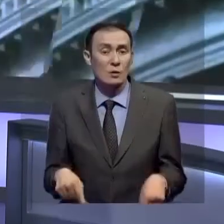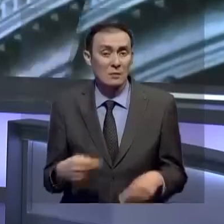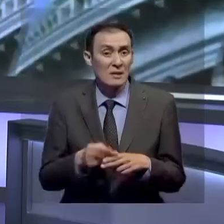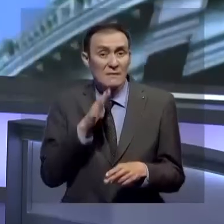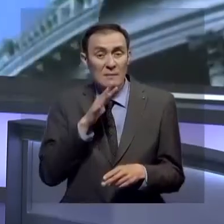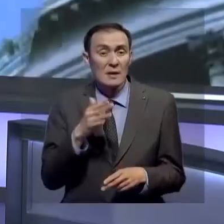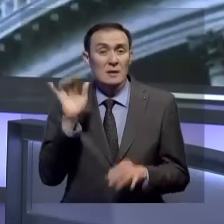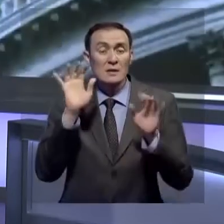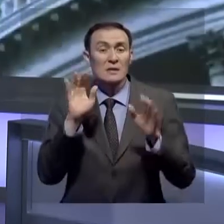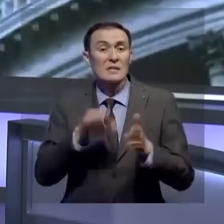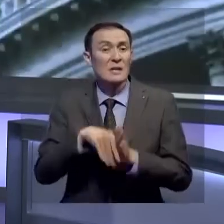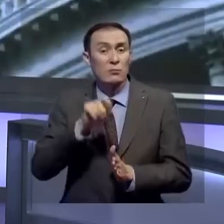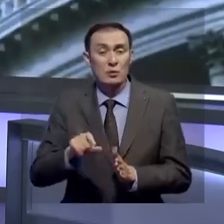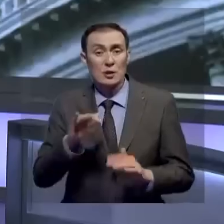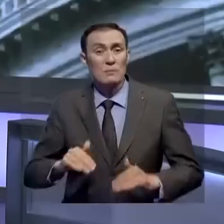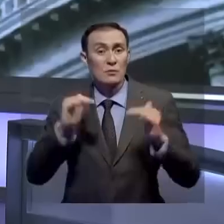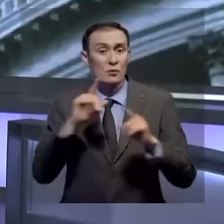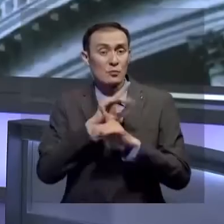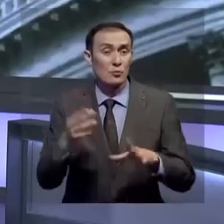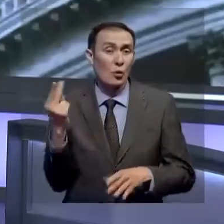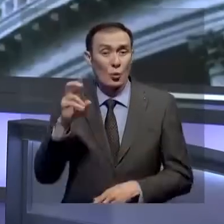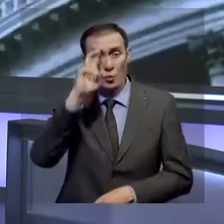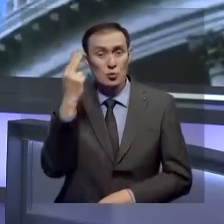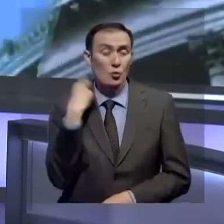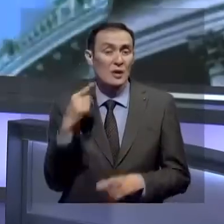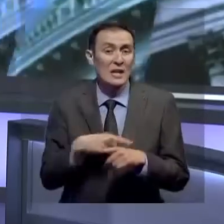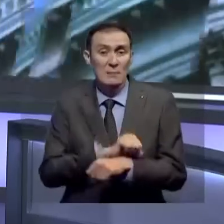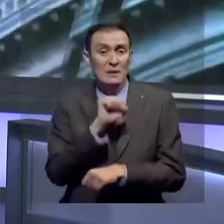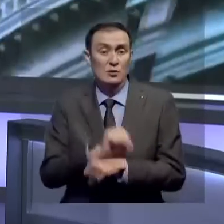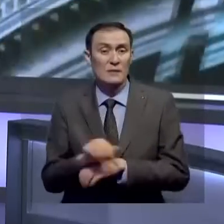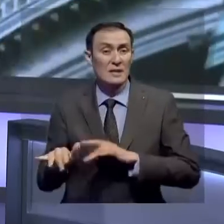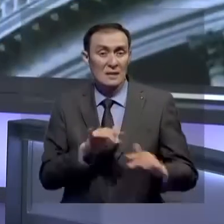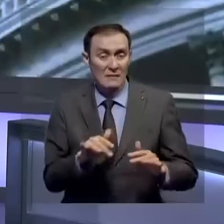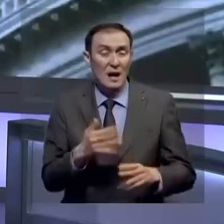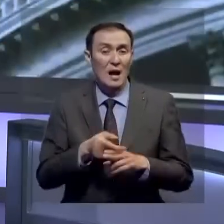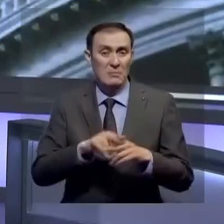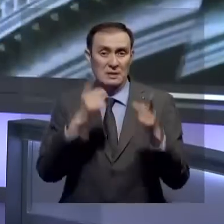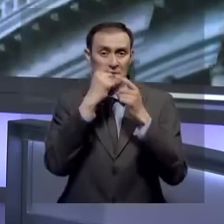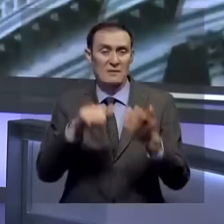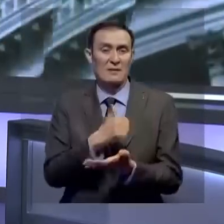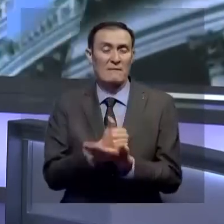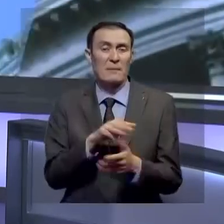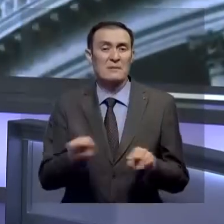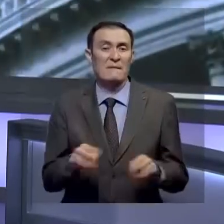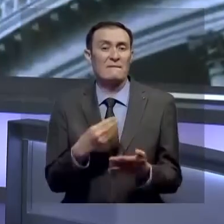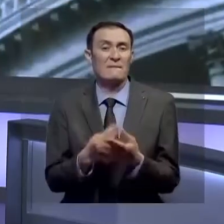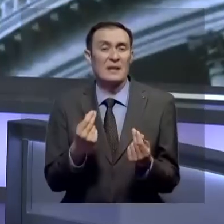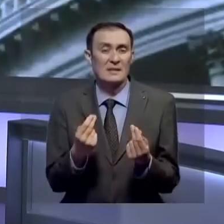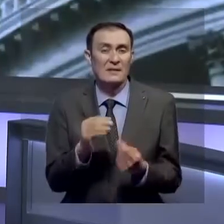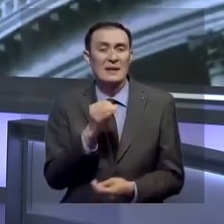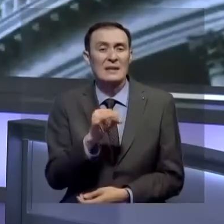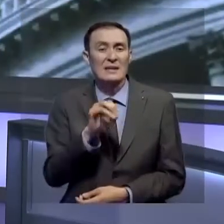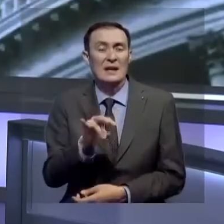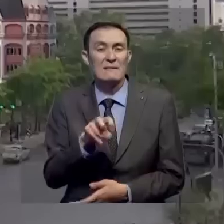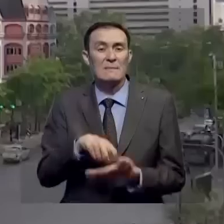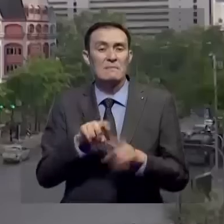сроку законодатели не поднимут потолок госдолга или не приостановят его действие. Об этом заявила глава Минфина Джанет Йеллен в